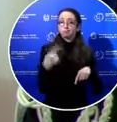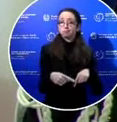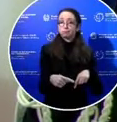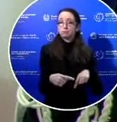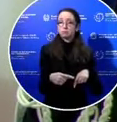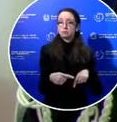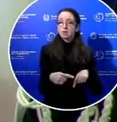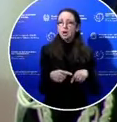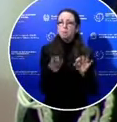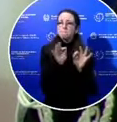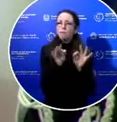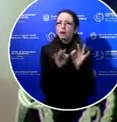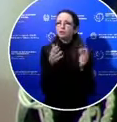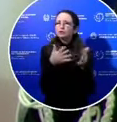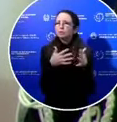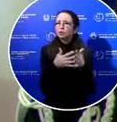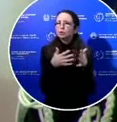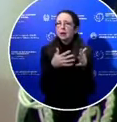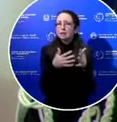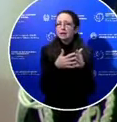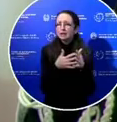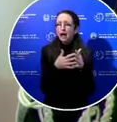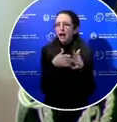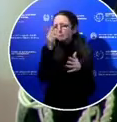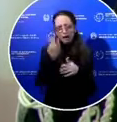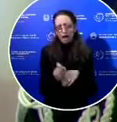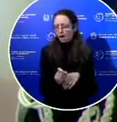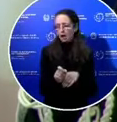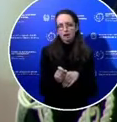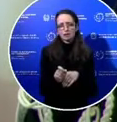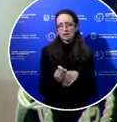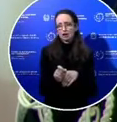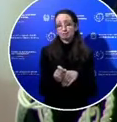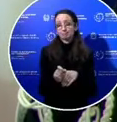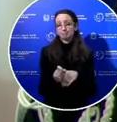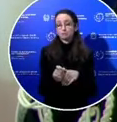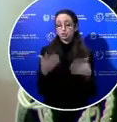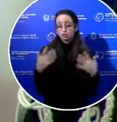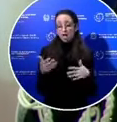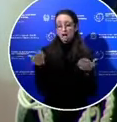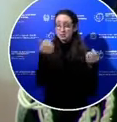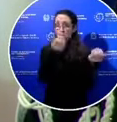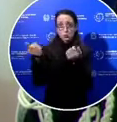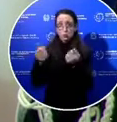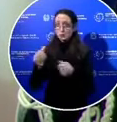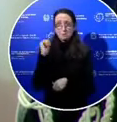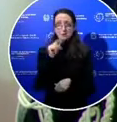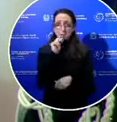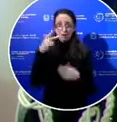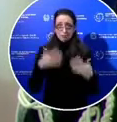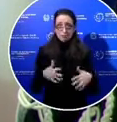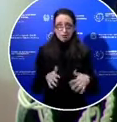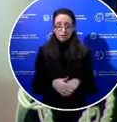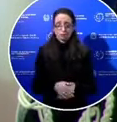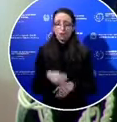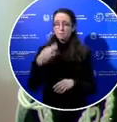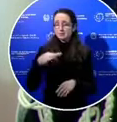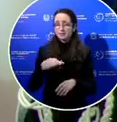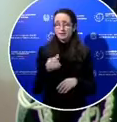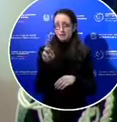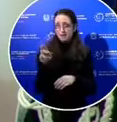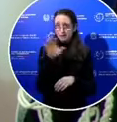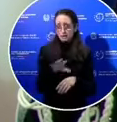di fragilità e di difficoltà per tutto il Paese, è stato rilevato anche prima nei saluti istituzionali da parte del Presidente della